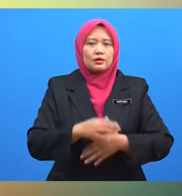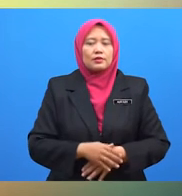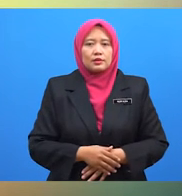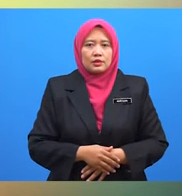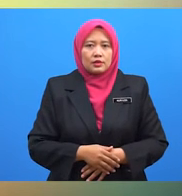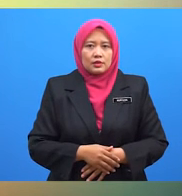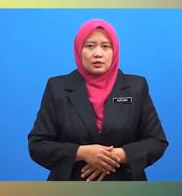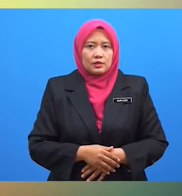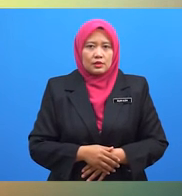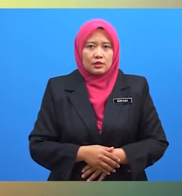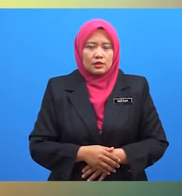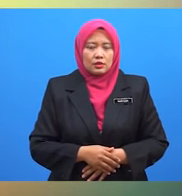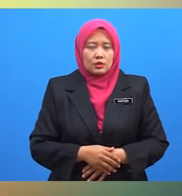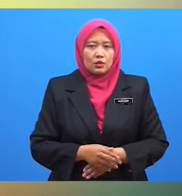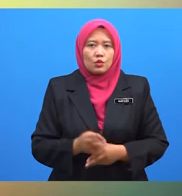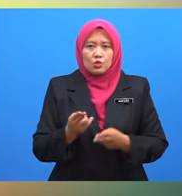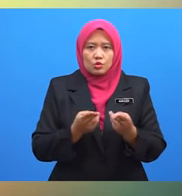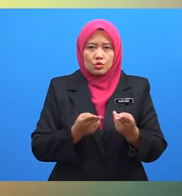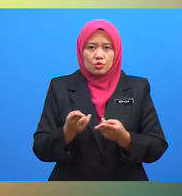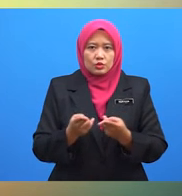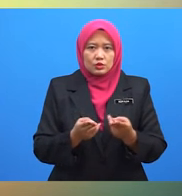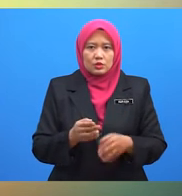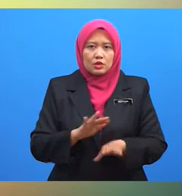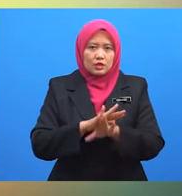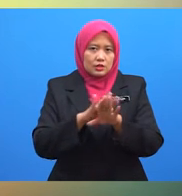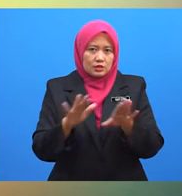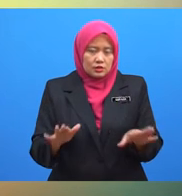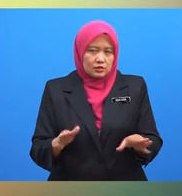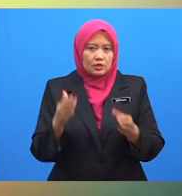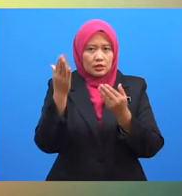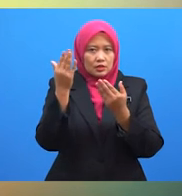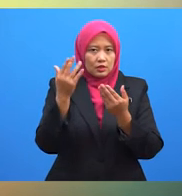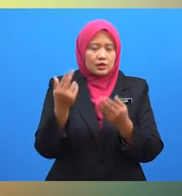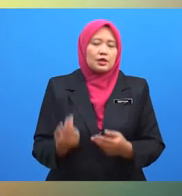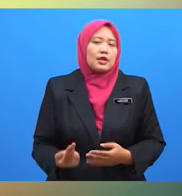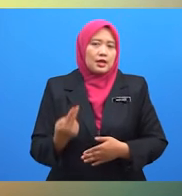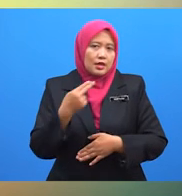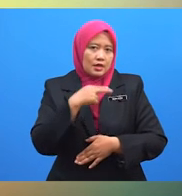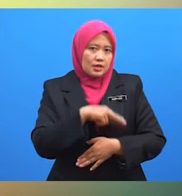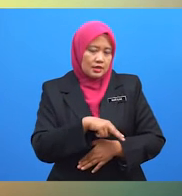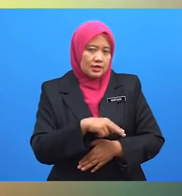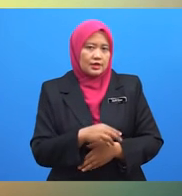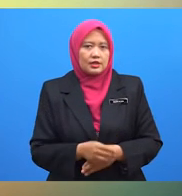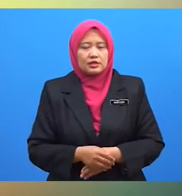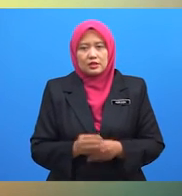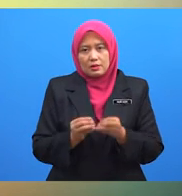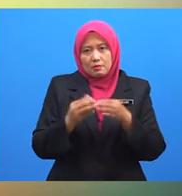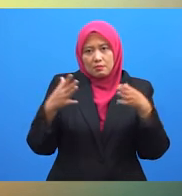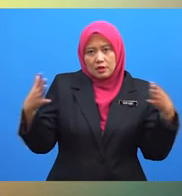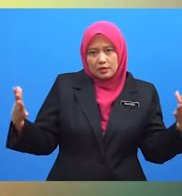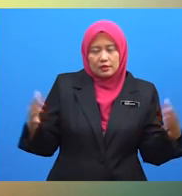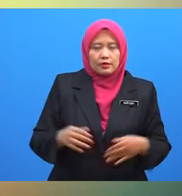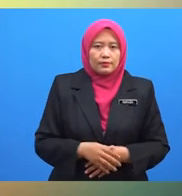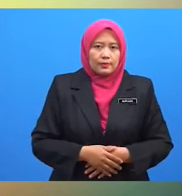melayang. Usaha sejengkal jangan diharap hasil sedepa. Sekali gagal